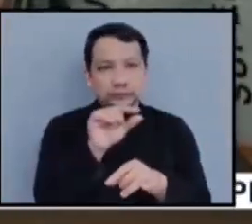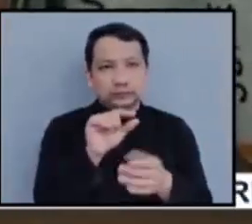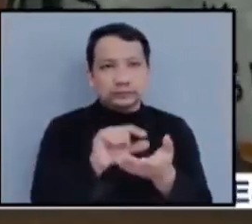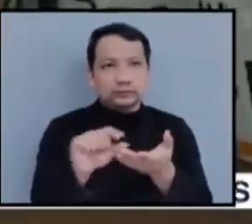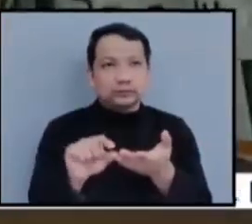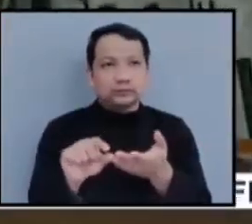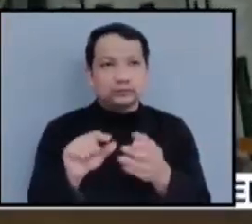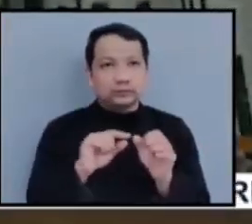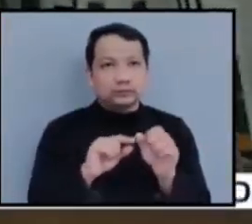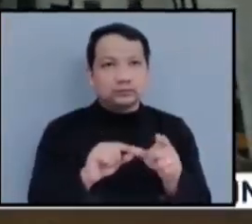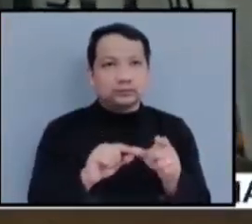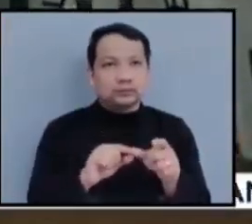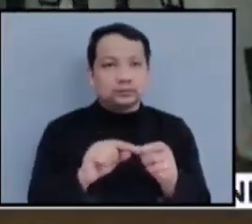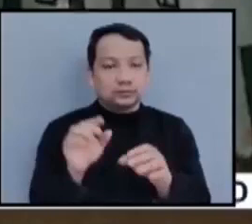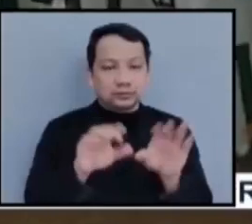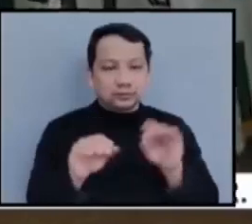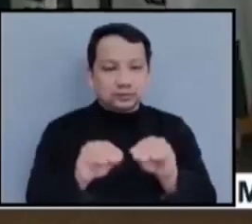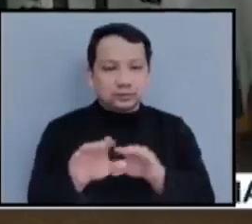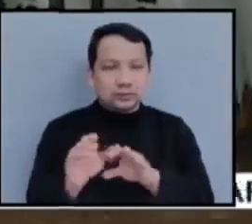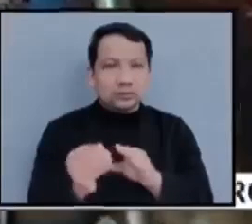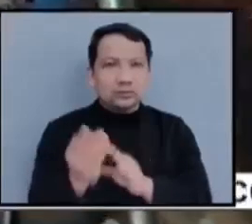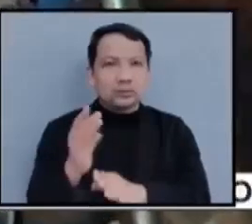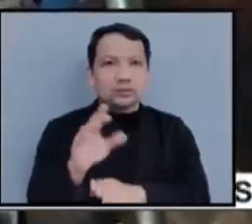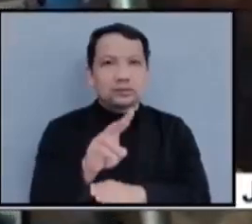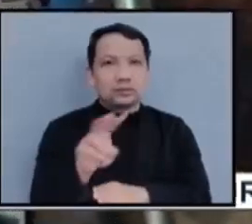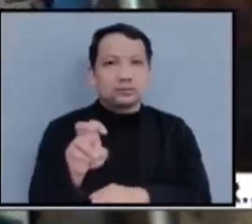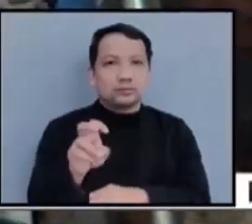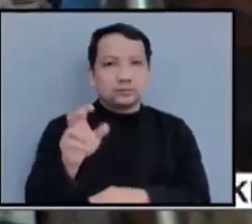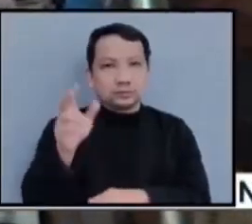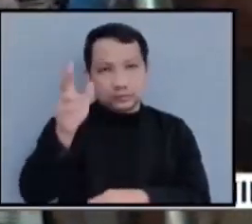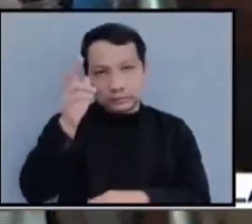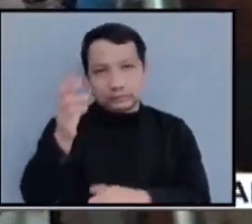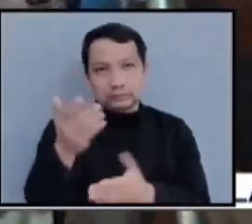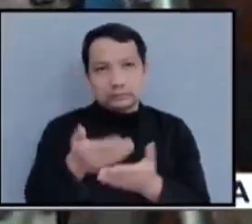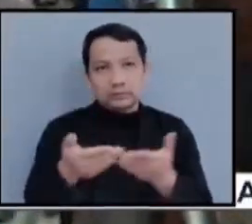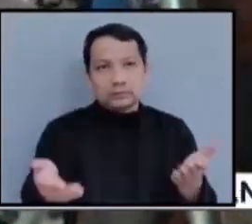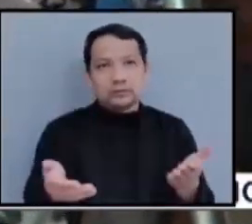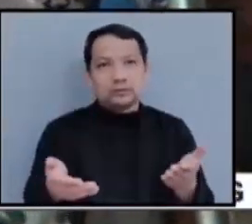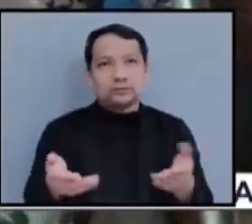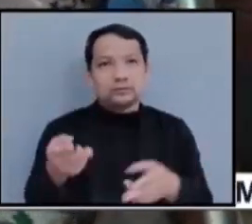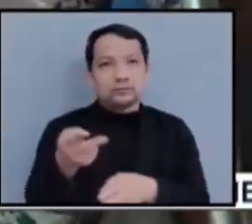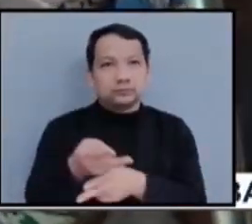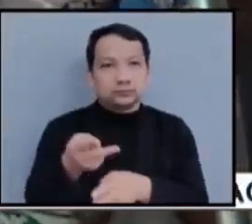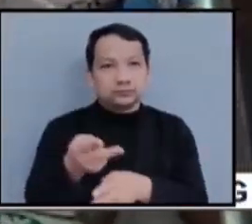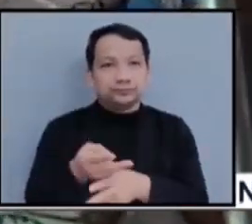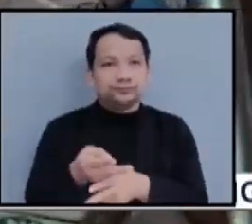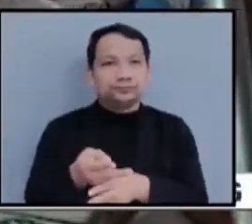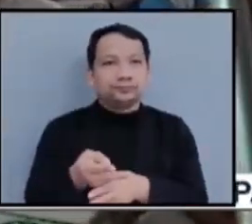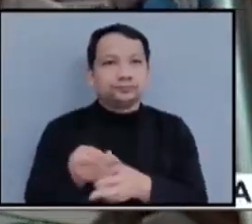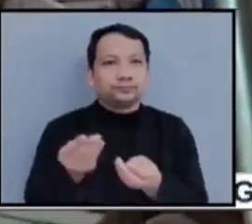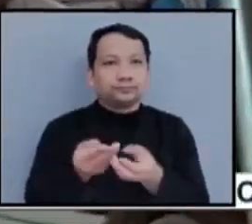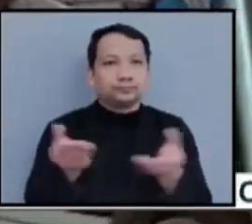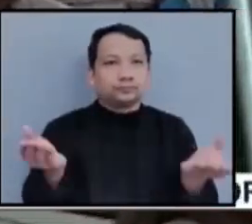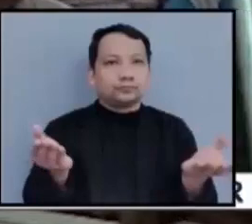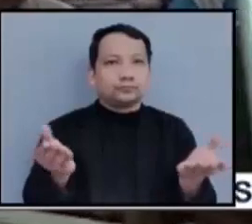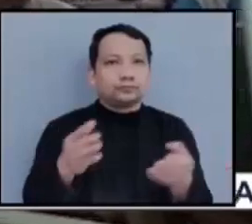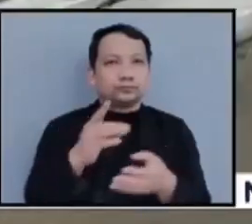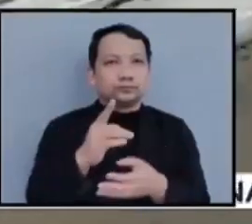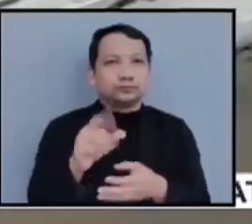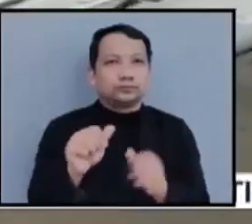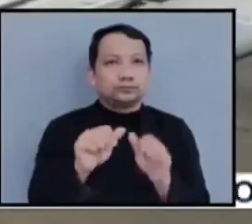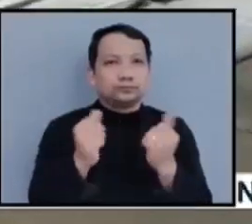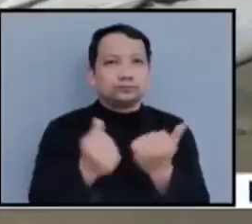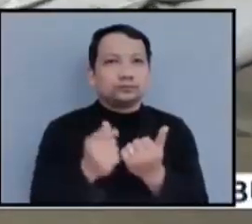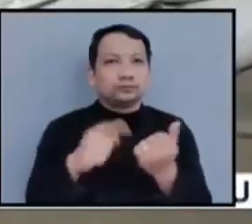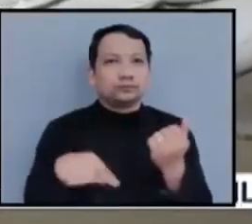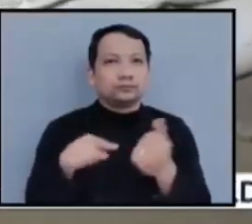fertilizer, nasa 200 free-range chicken at mga gamit sa pag-aalaga nito. Habang namahagi rin ng DA ng iba't ibang kagamitan